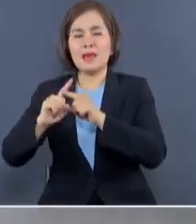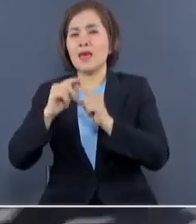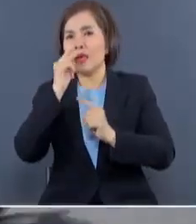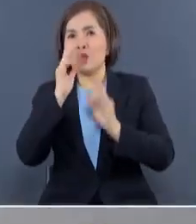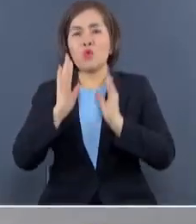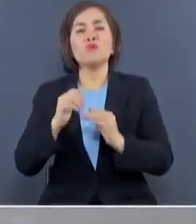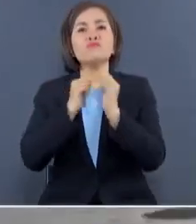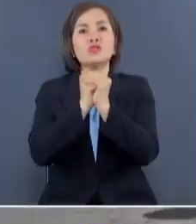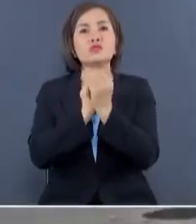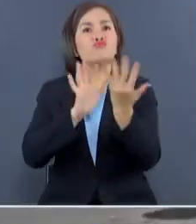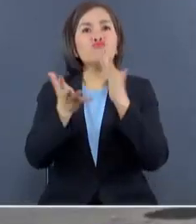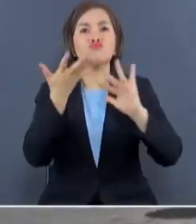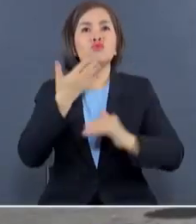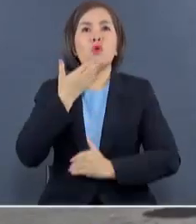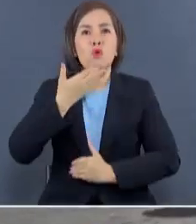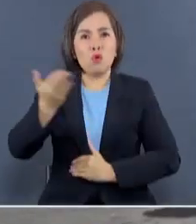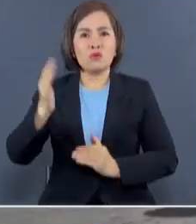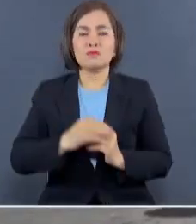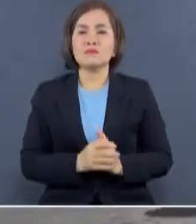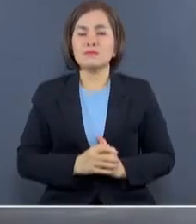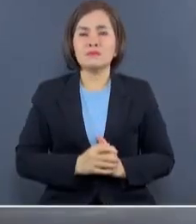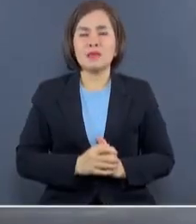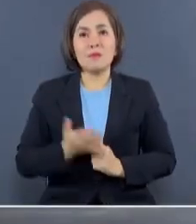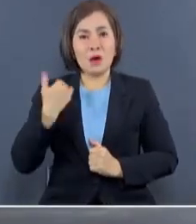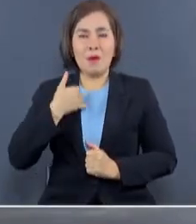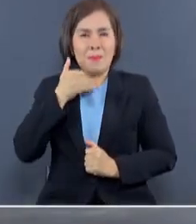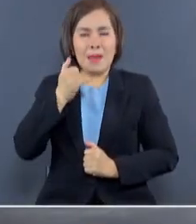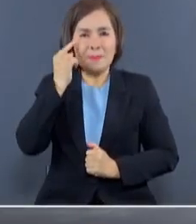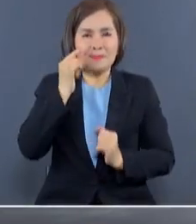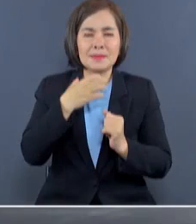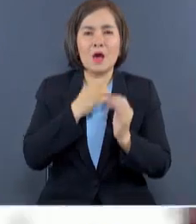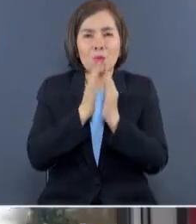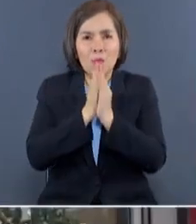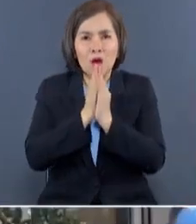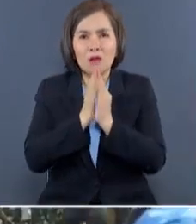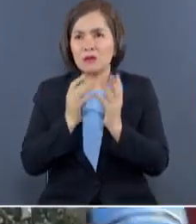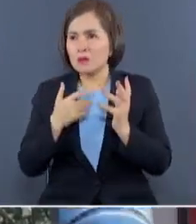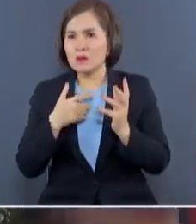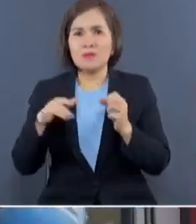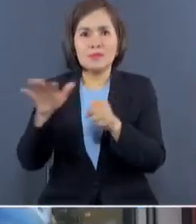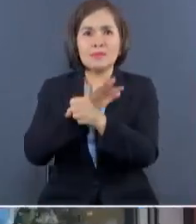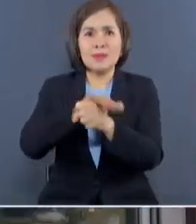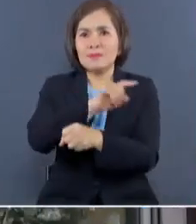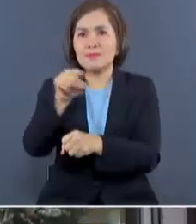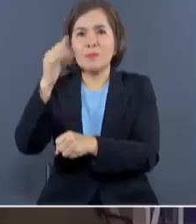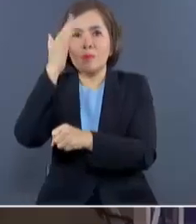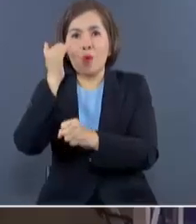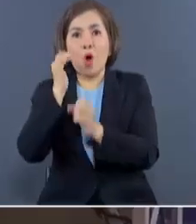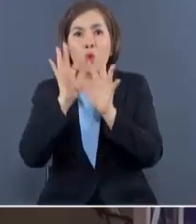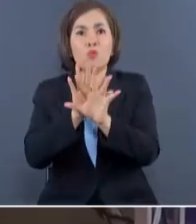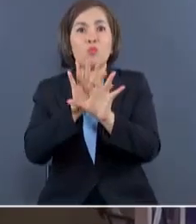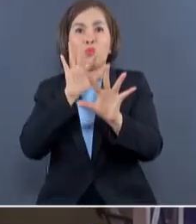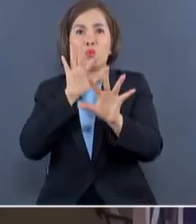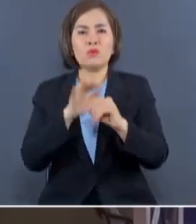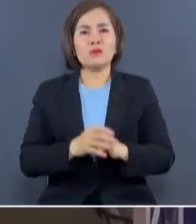ทั้งวันเลยด้วยความเคารพฮะคุณผู้ชมฮะผมเคยจะไปไหว้อะฮะไม่มีที่จะไหว้ฮะคุณผู้ชมเพราะคนไหว้มันล้นม